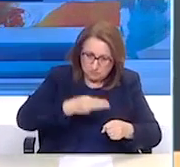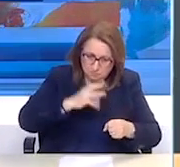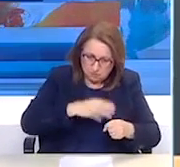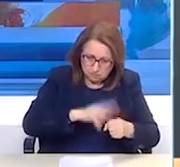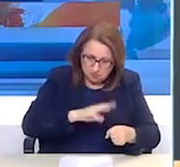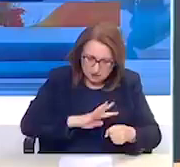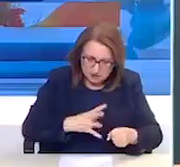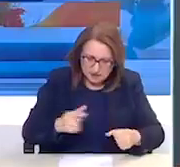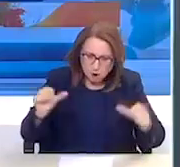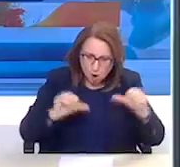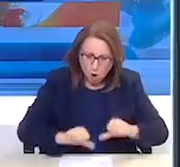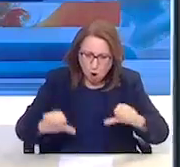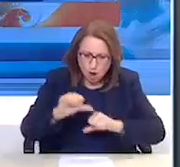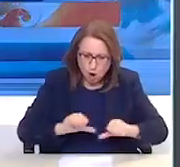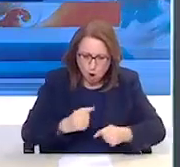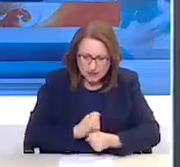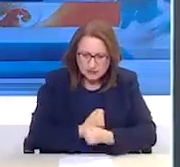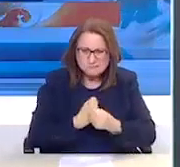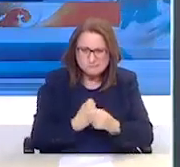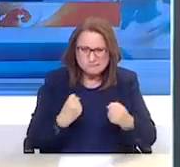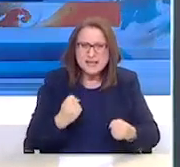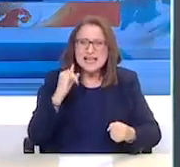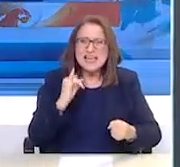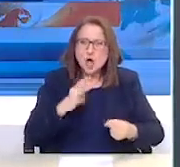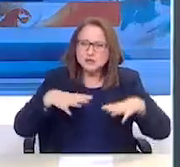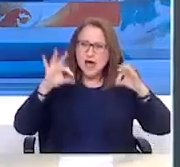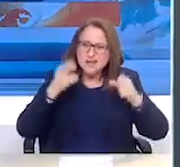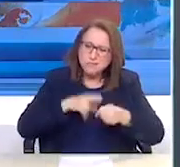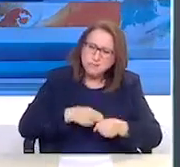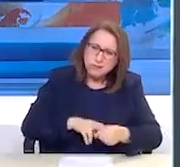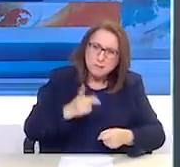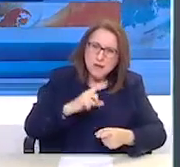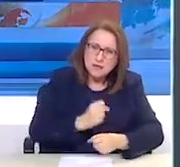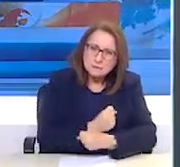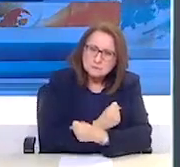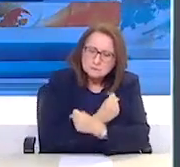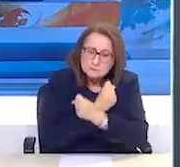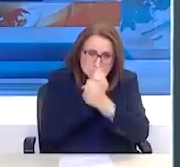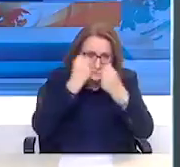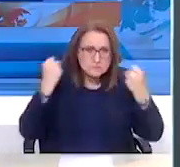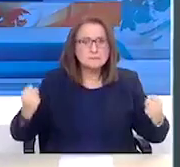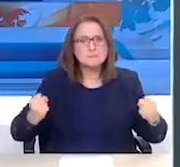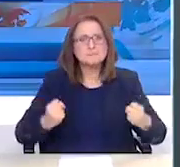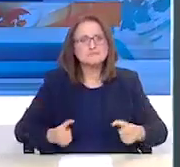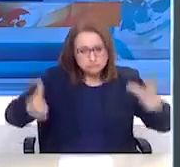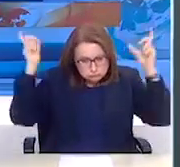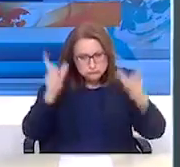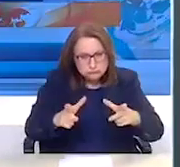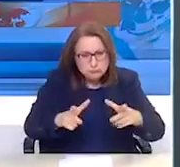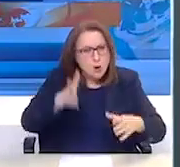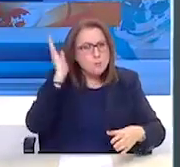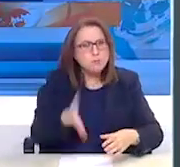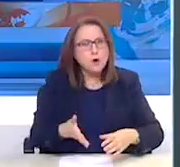Ναι, δεν έχουμε κάποια δεδομένα ότι γίνεται πιο ανθεκτικός με τον καθαρισμό. Οπωσδήποτε όμως έχει δίκιο η αγαπητή δημοσιογράφος.